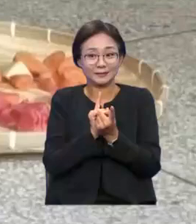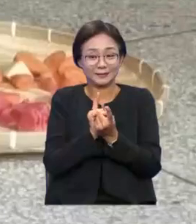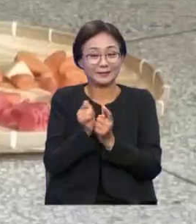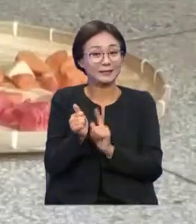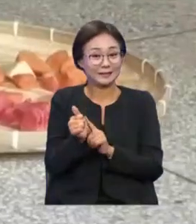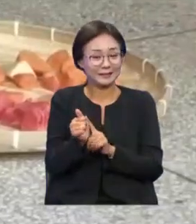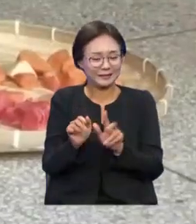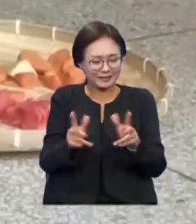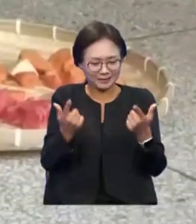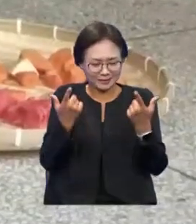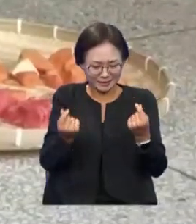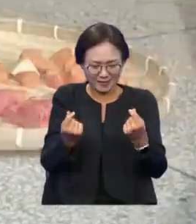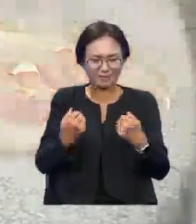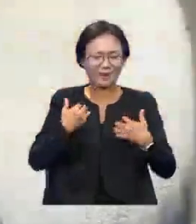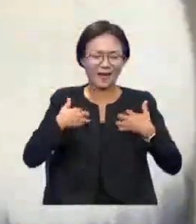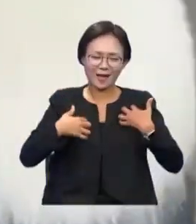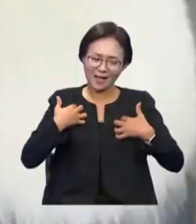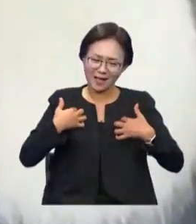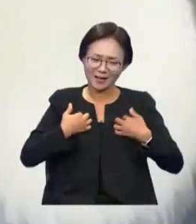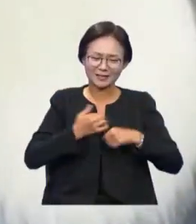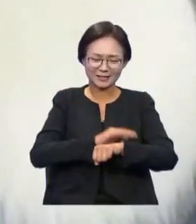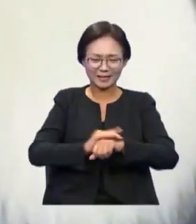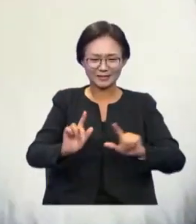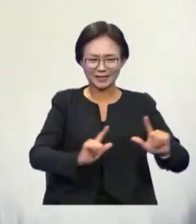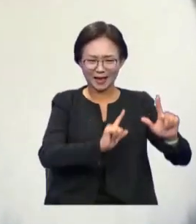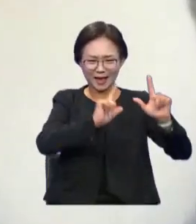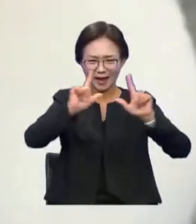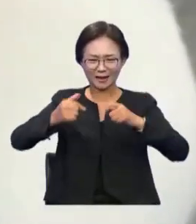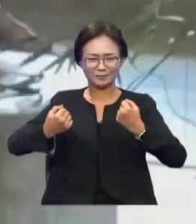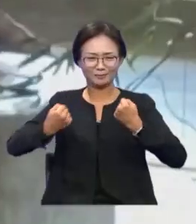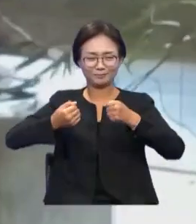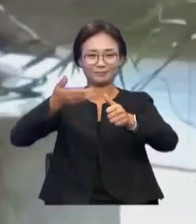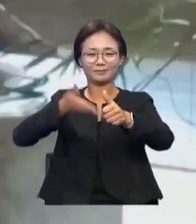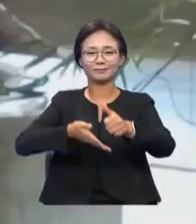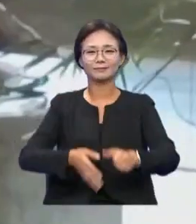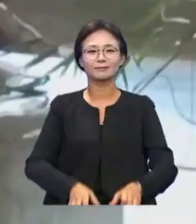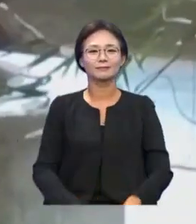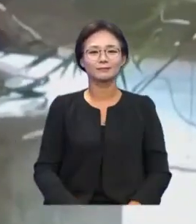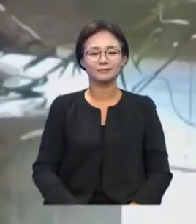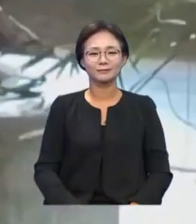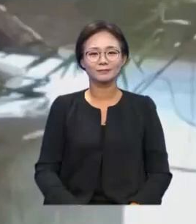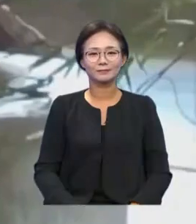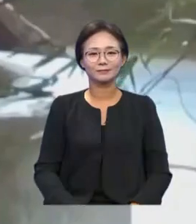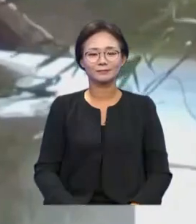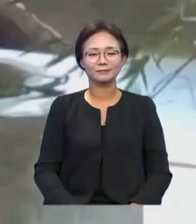친친. 지금처럼 천진난만한 모습으로 앞으로도 건강하게 지내길 바랍니다.